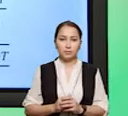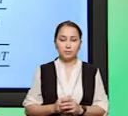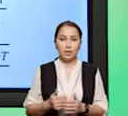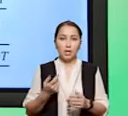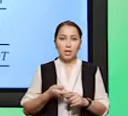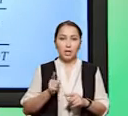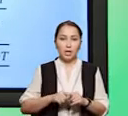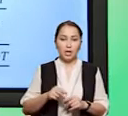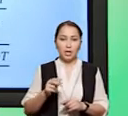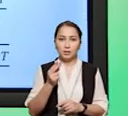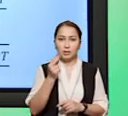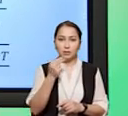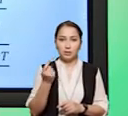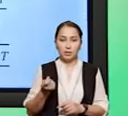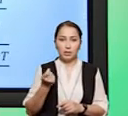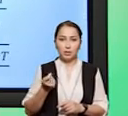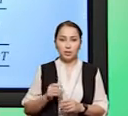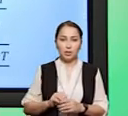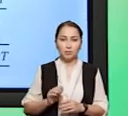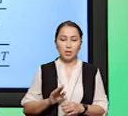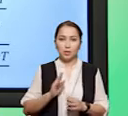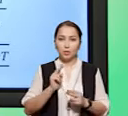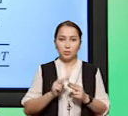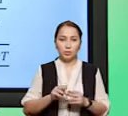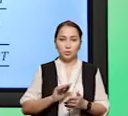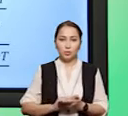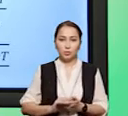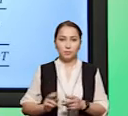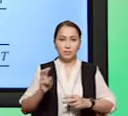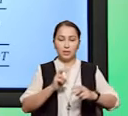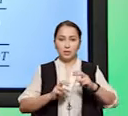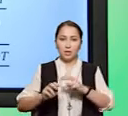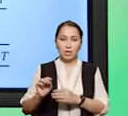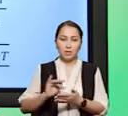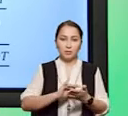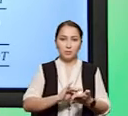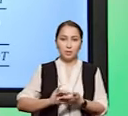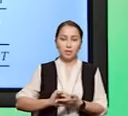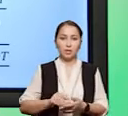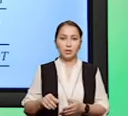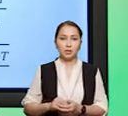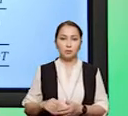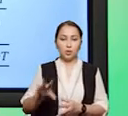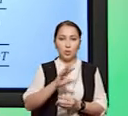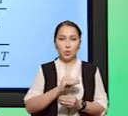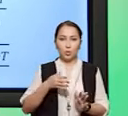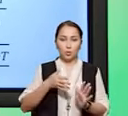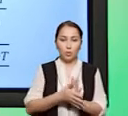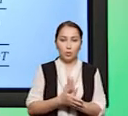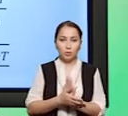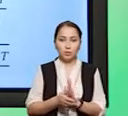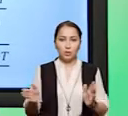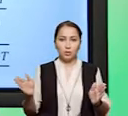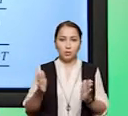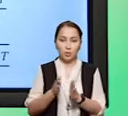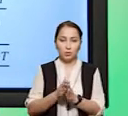Bu zarrachalar to'xtovsiz va tartibsiz harakat qiladi. Ular orasida o'zaro tortishish